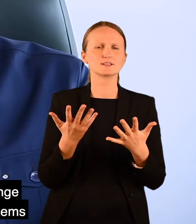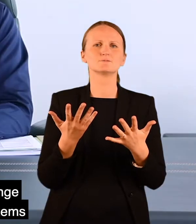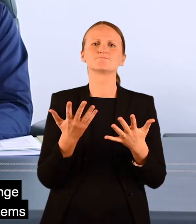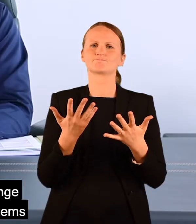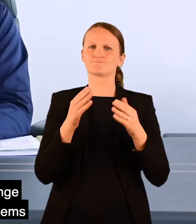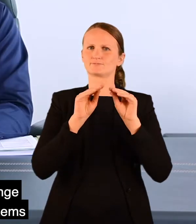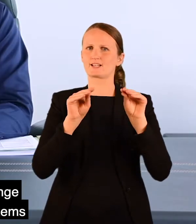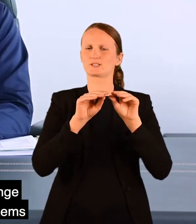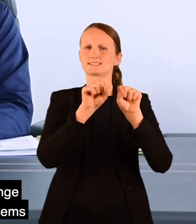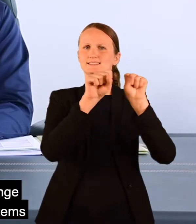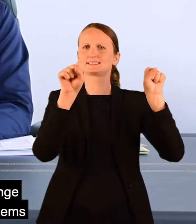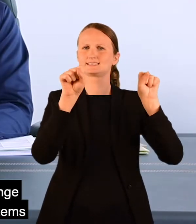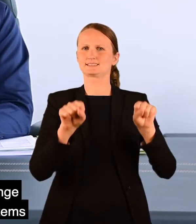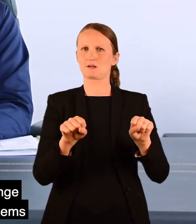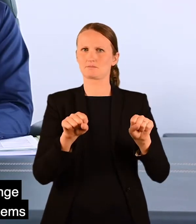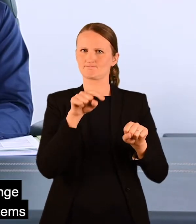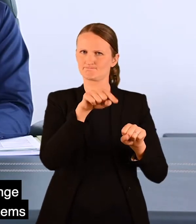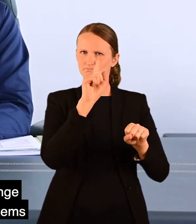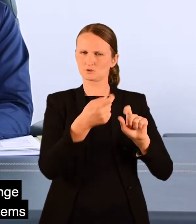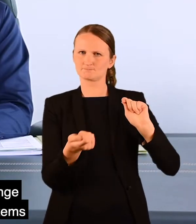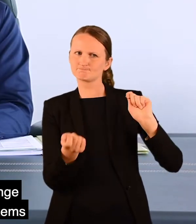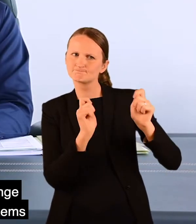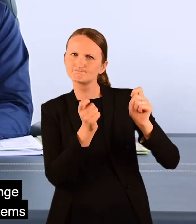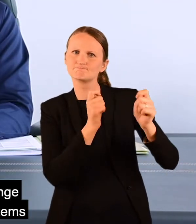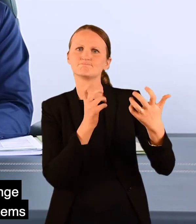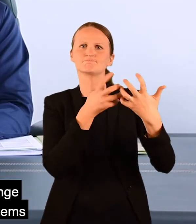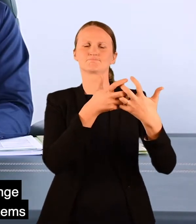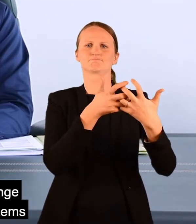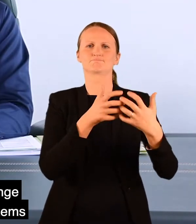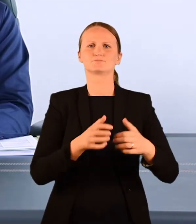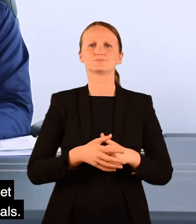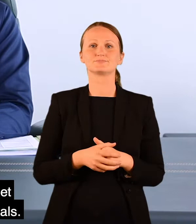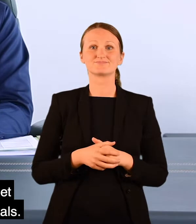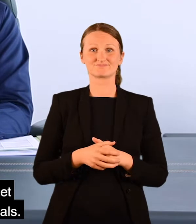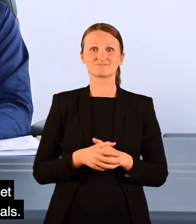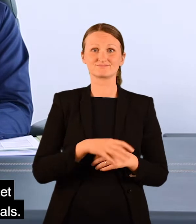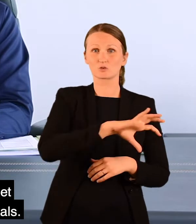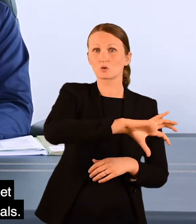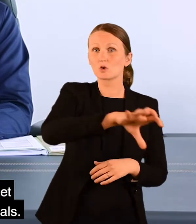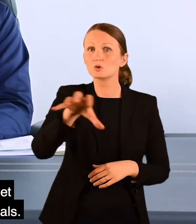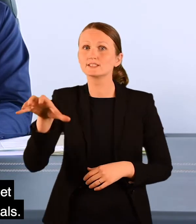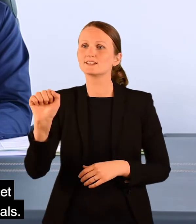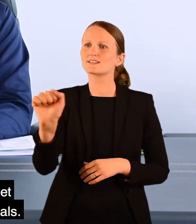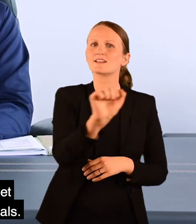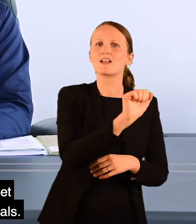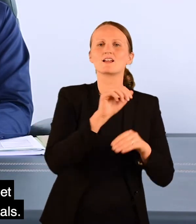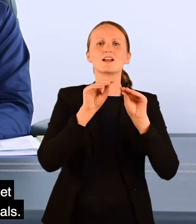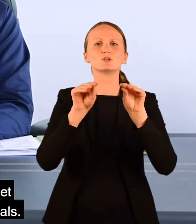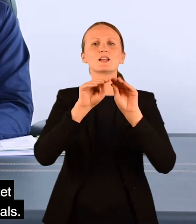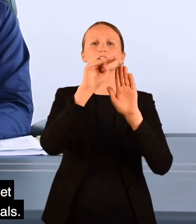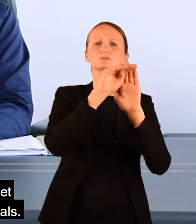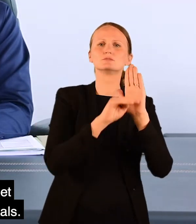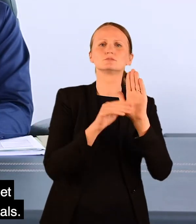défi de transformation des systèmes éducatifs des pays